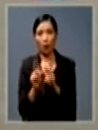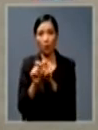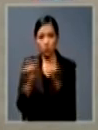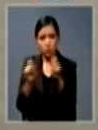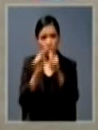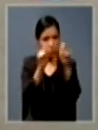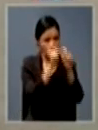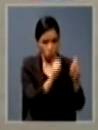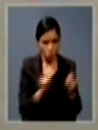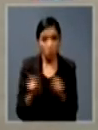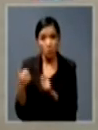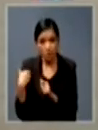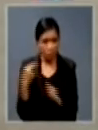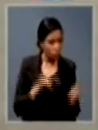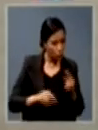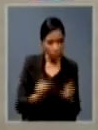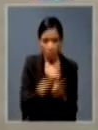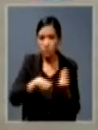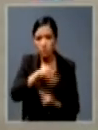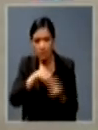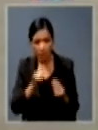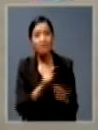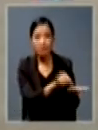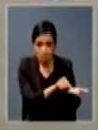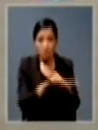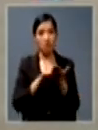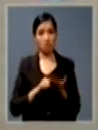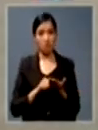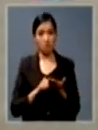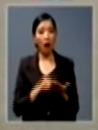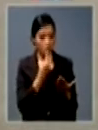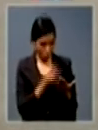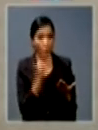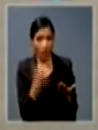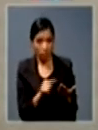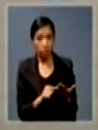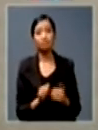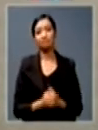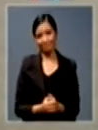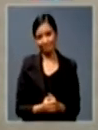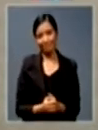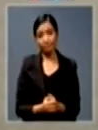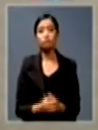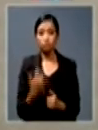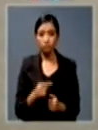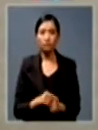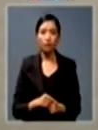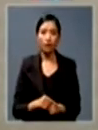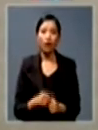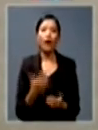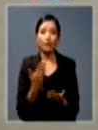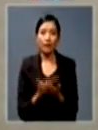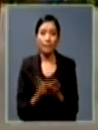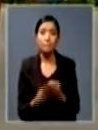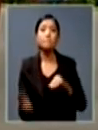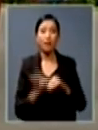จังหวัดไปดูสังคมเศรษฐกิจในแต่ละจังหวัดแล้วเสนอกลับขึ้นมาผลปรากฏว่านะคะขึ้นมาเนี่ยนะคะตั้งแต่5บาทถึง10